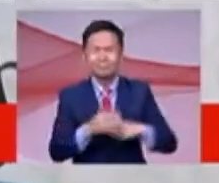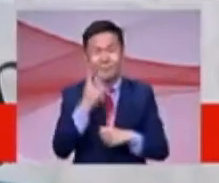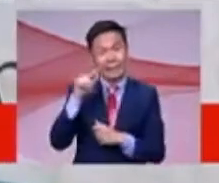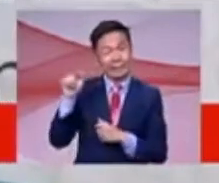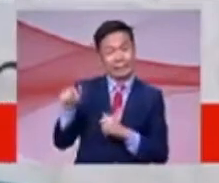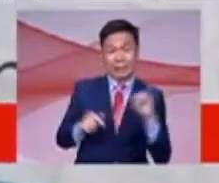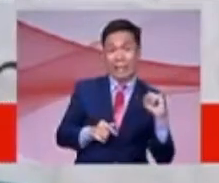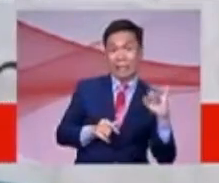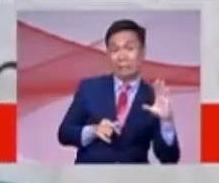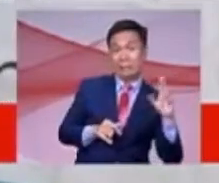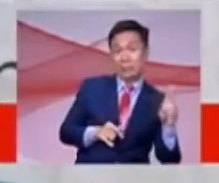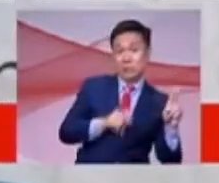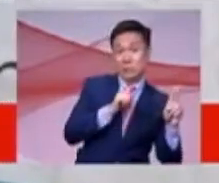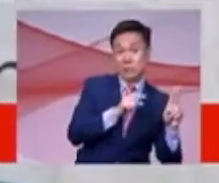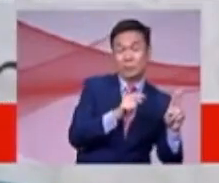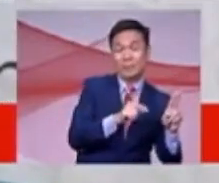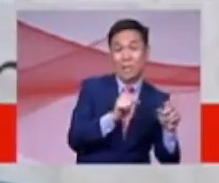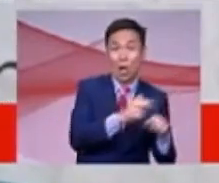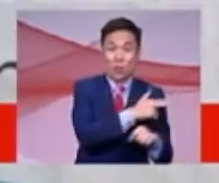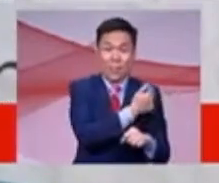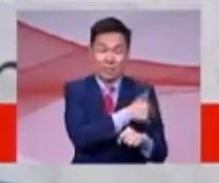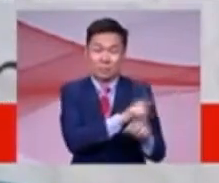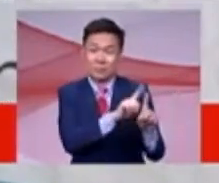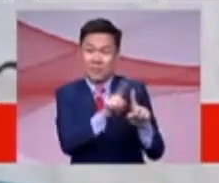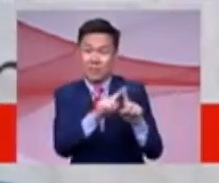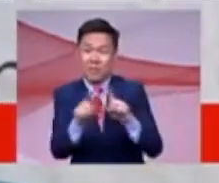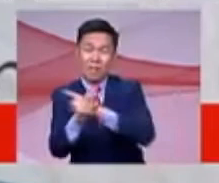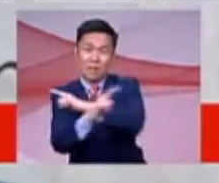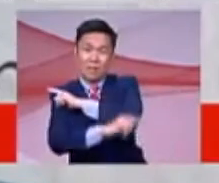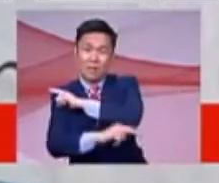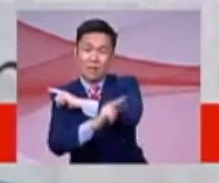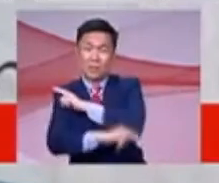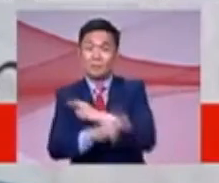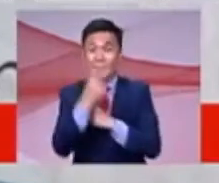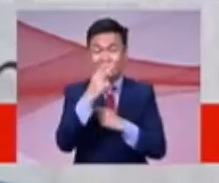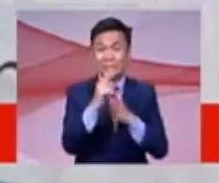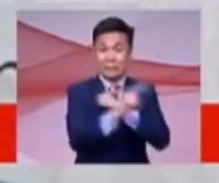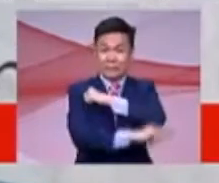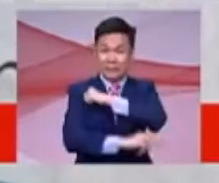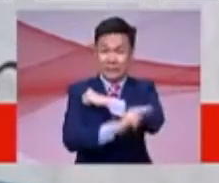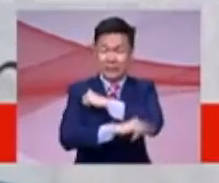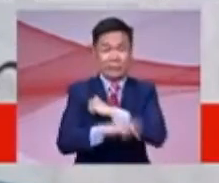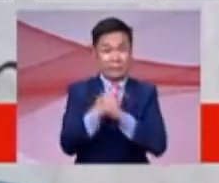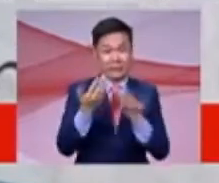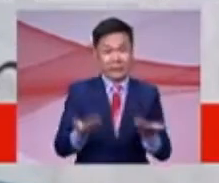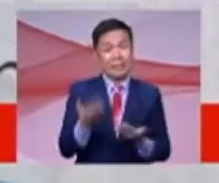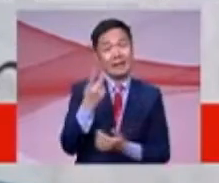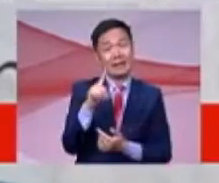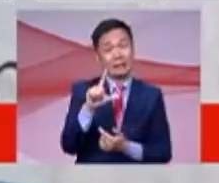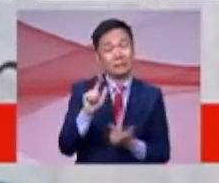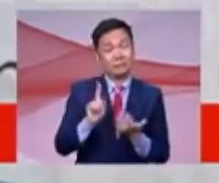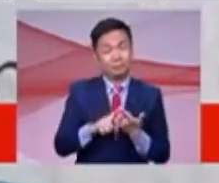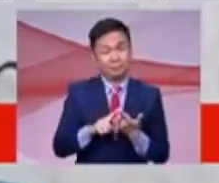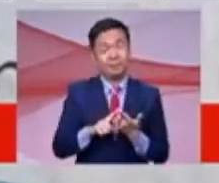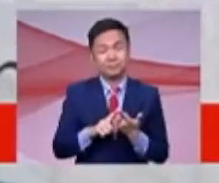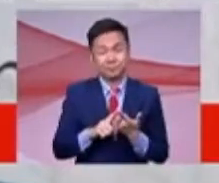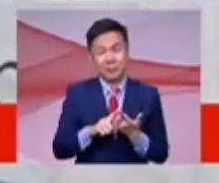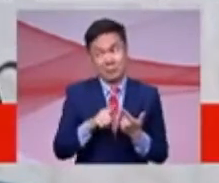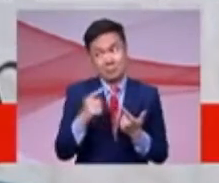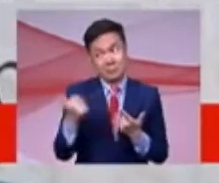katil ICU di hospital COVID-19 mengikut negeri. Jadi kebanyakan negeri di Lembah Klang dan sebagainya telah